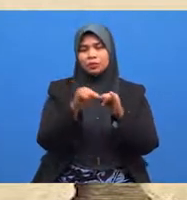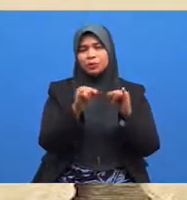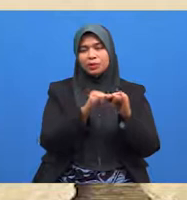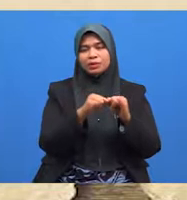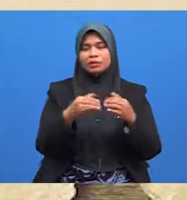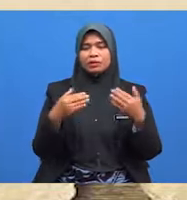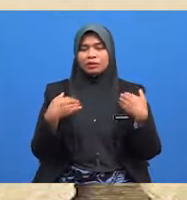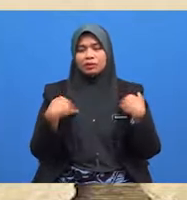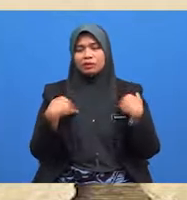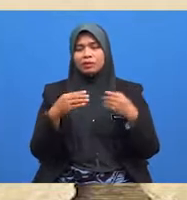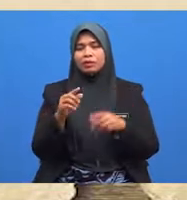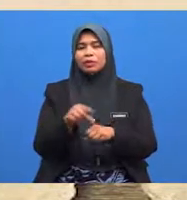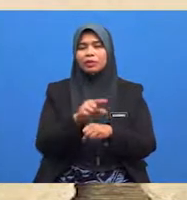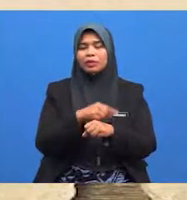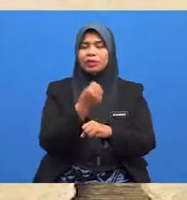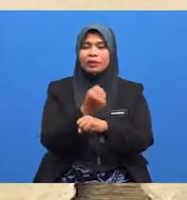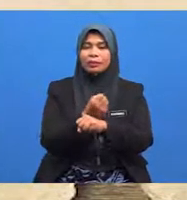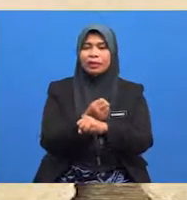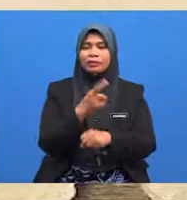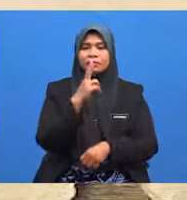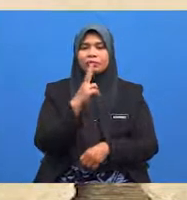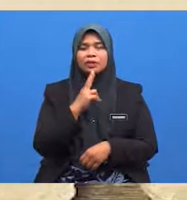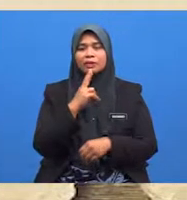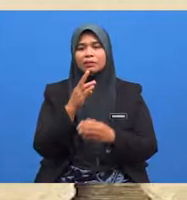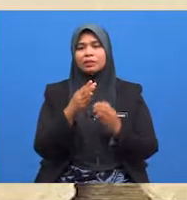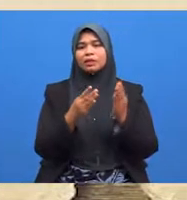bahan binaan Taj Mahal juga